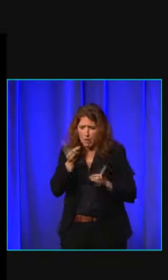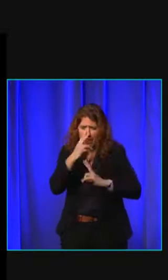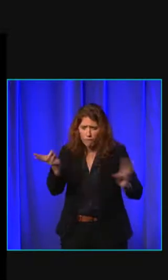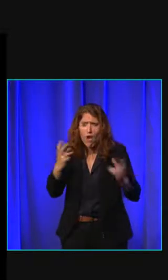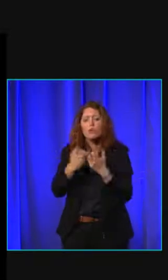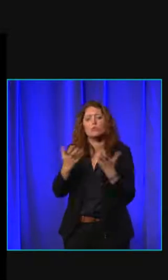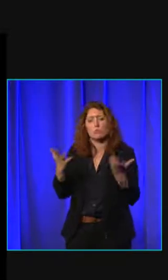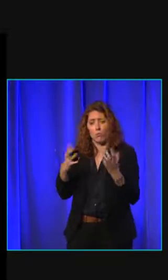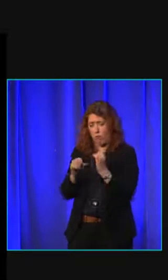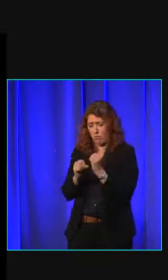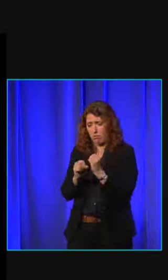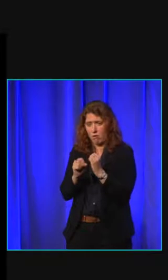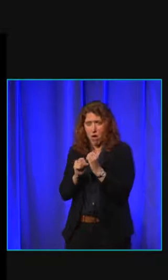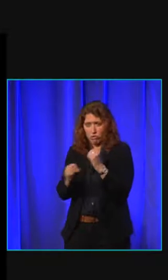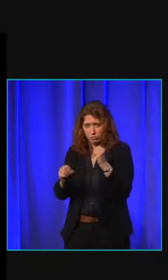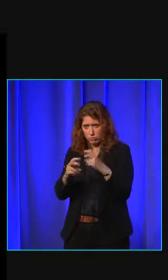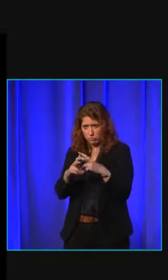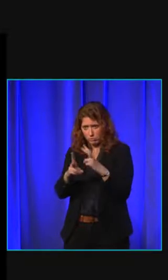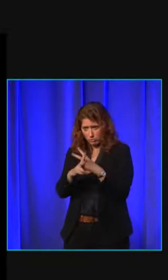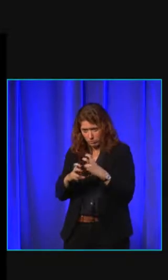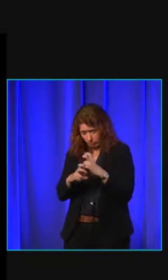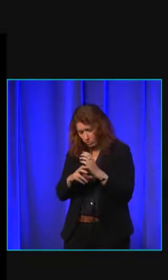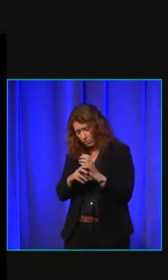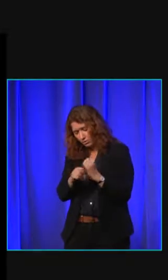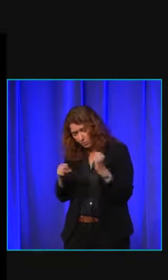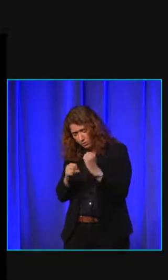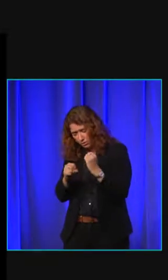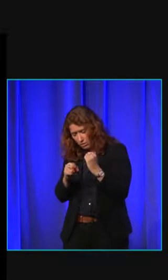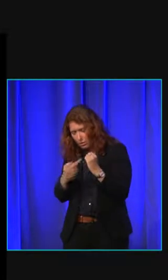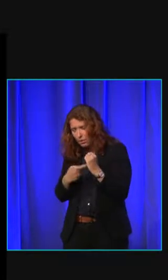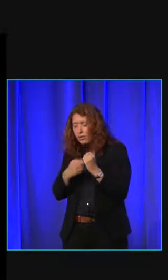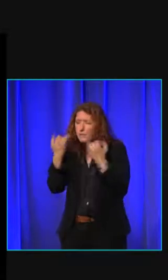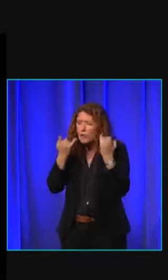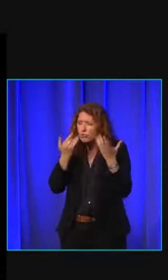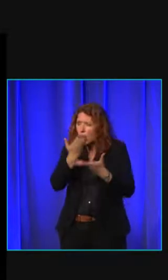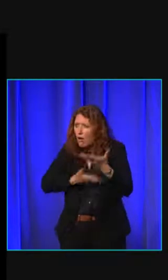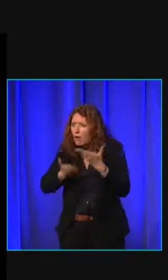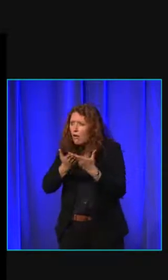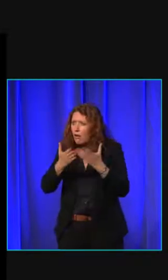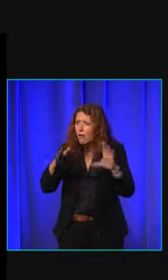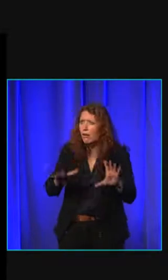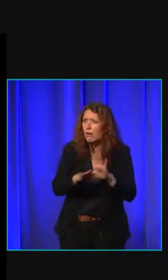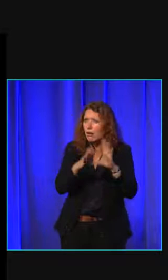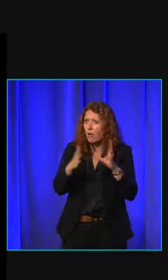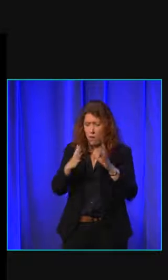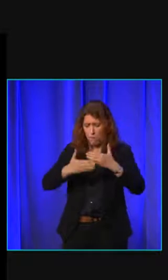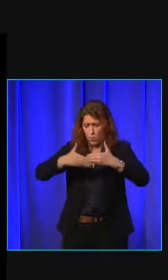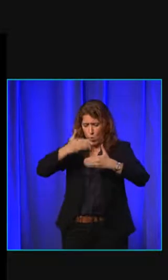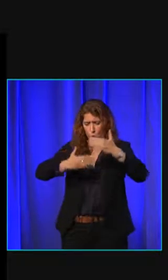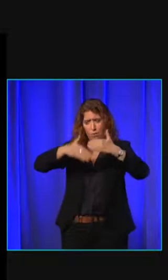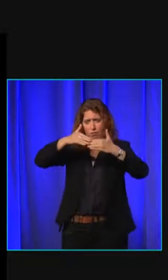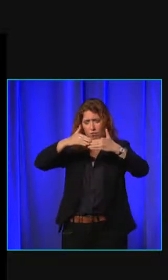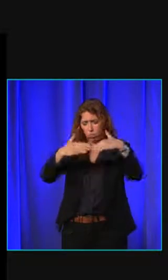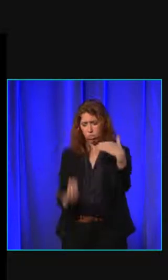être symbolique pour un mur de pierre qui est complètement détruit, et petit à petit